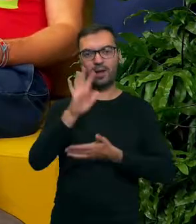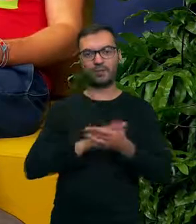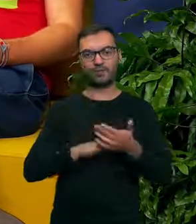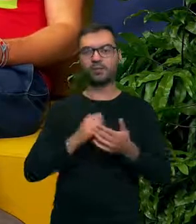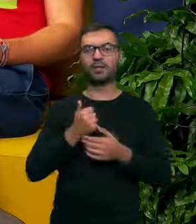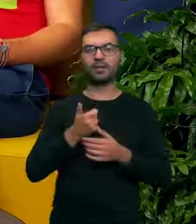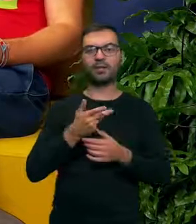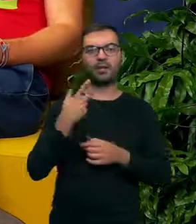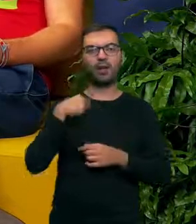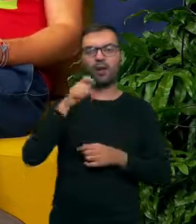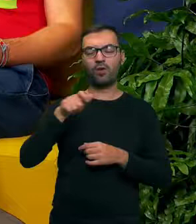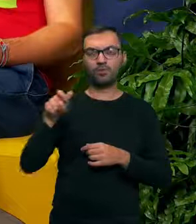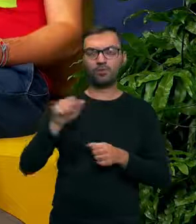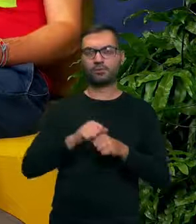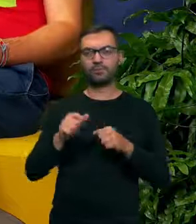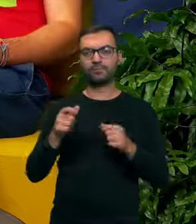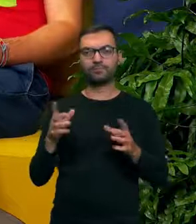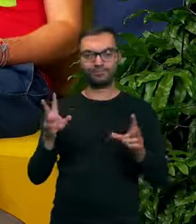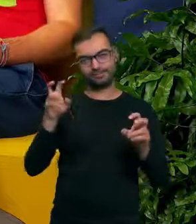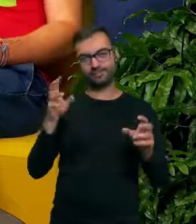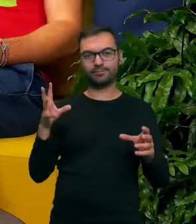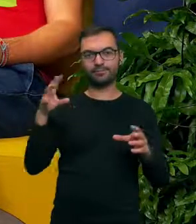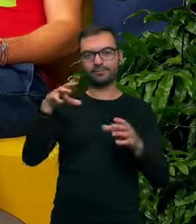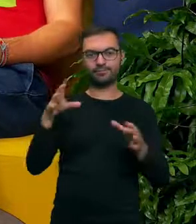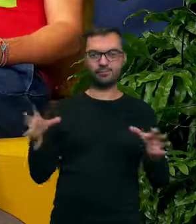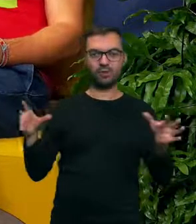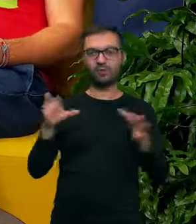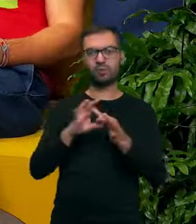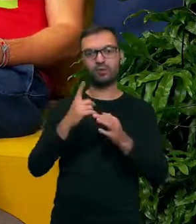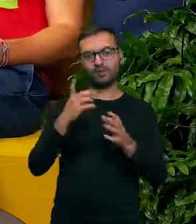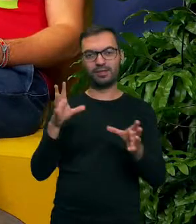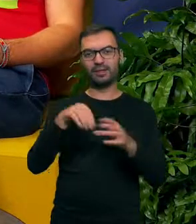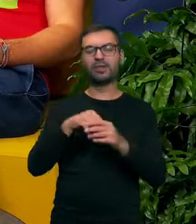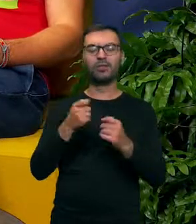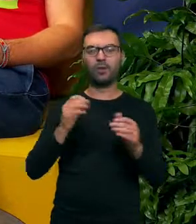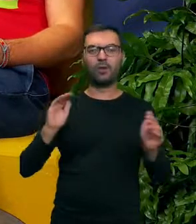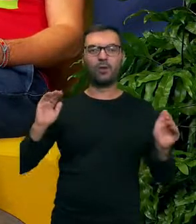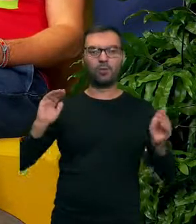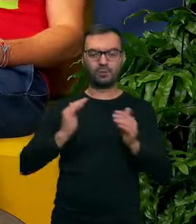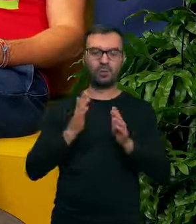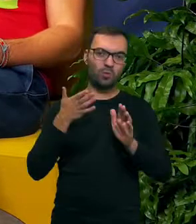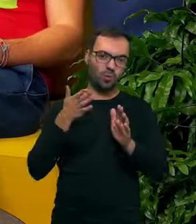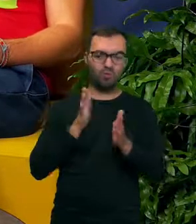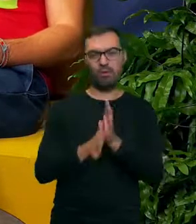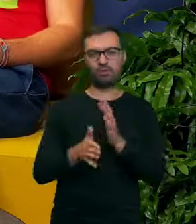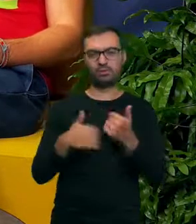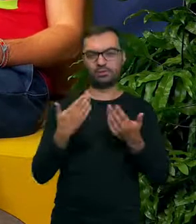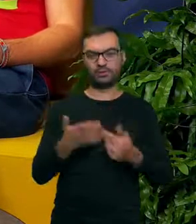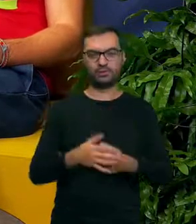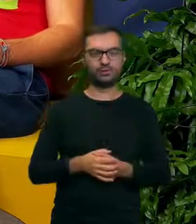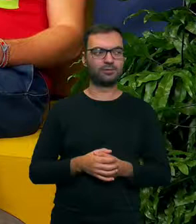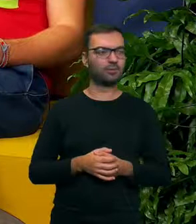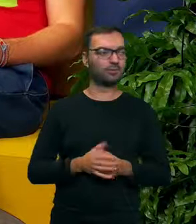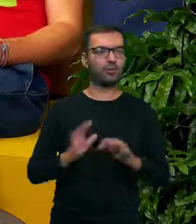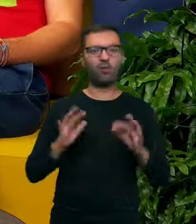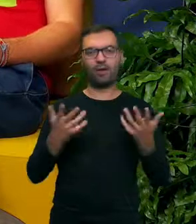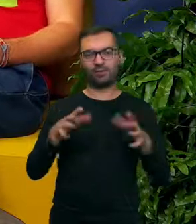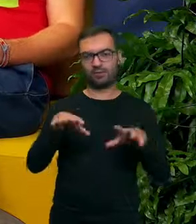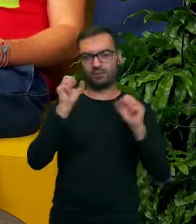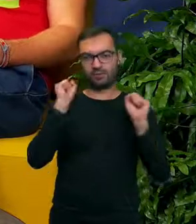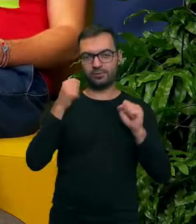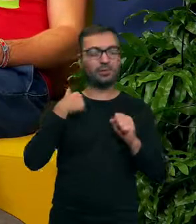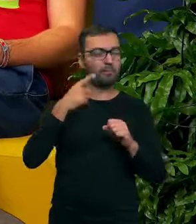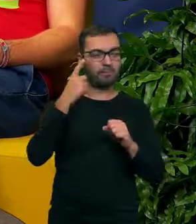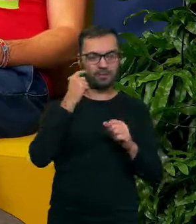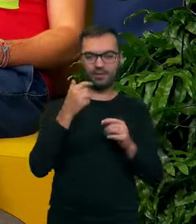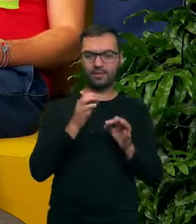kilka postaci jest też złączonych w jedną, żeby uprościć tak naprawdę ten cały obrazek. No ja pamiętam,